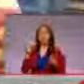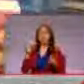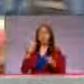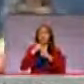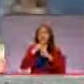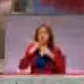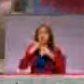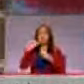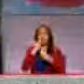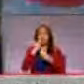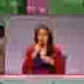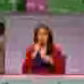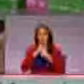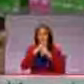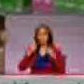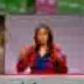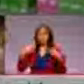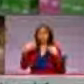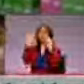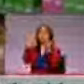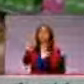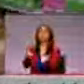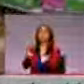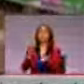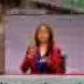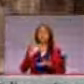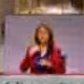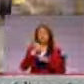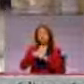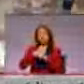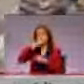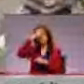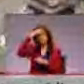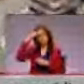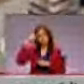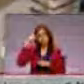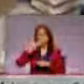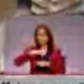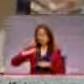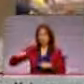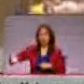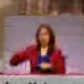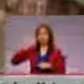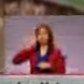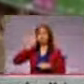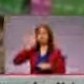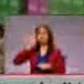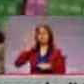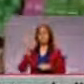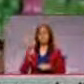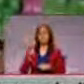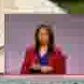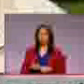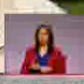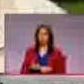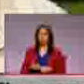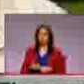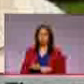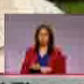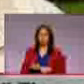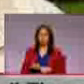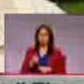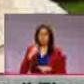صغيره وبحاول يعني اصرف عليهم وباخد معاش خدمه اجتماعيه 415 مش عاملين لي اي حاجه بشكر